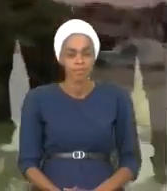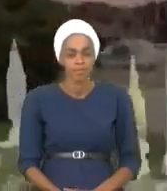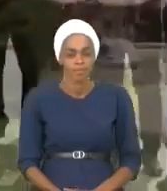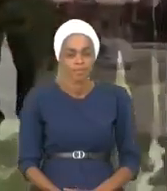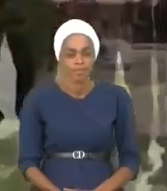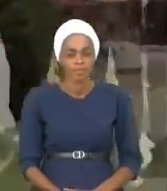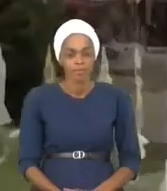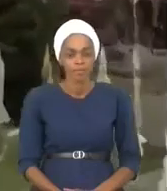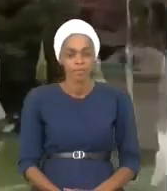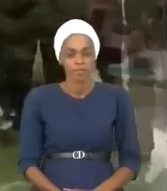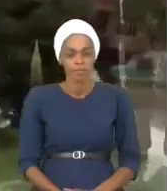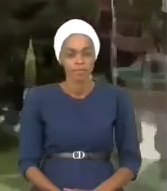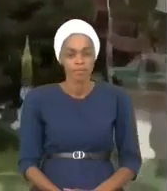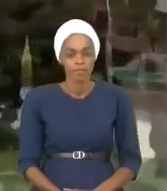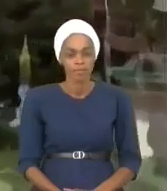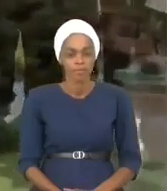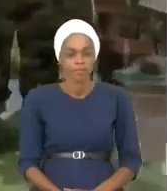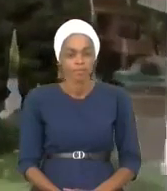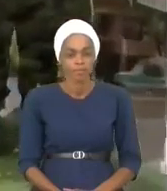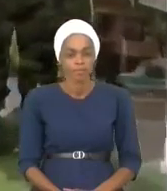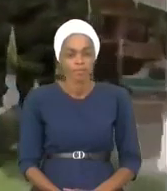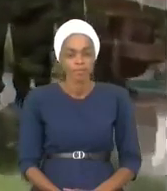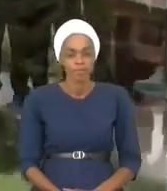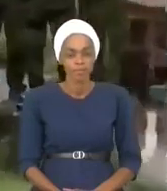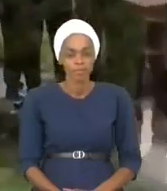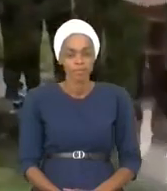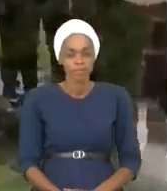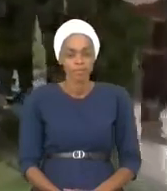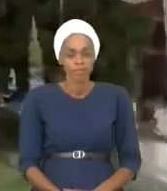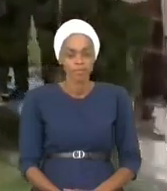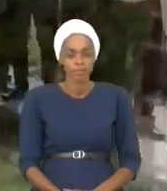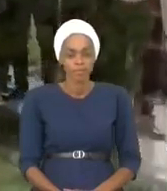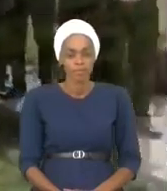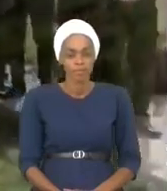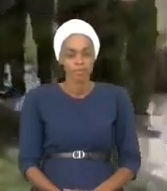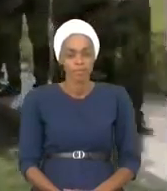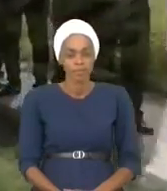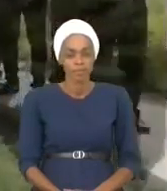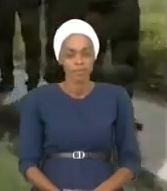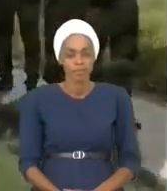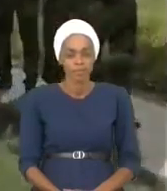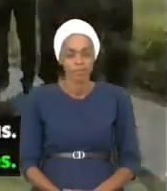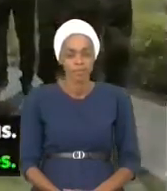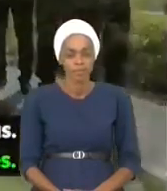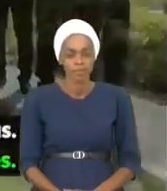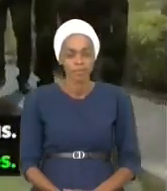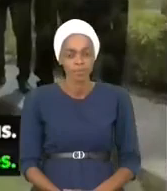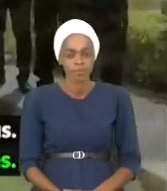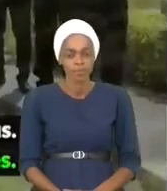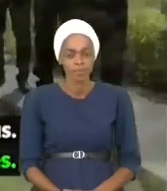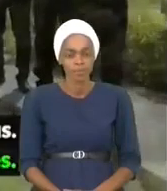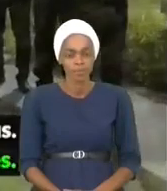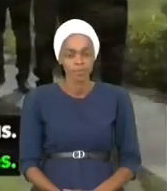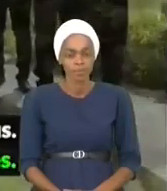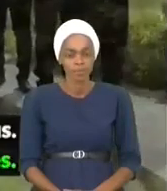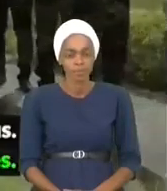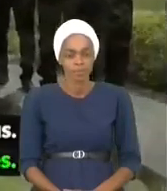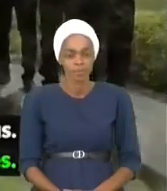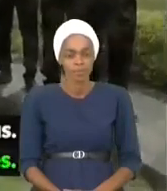نعمتك عظيمة، ياللي راضي بيا ادت ليا قيمة،